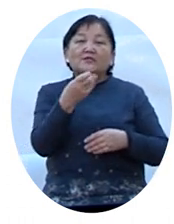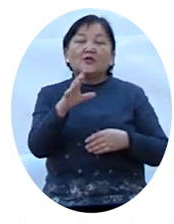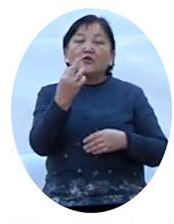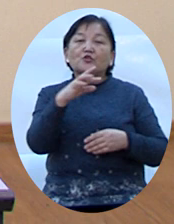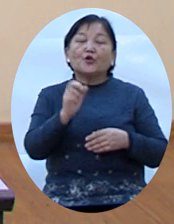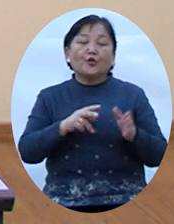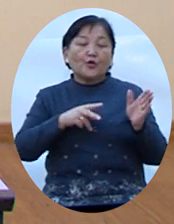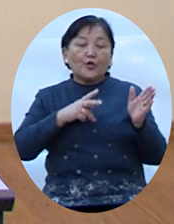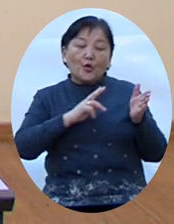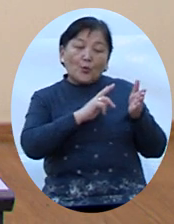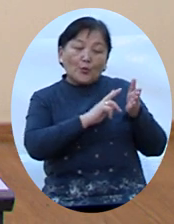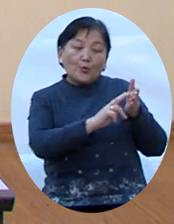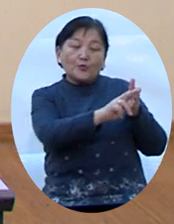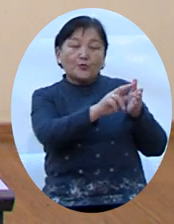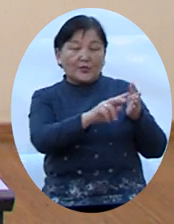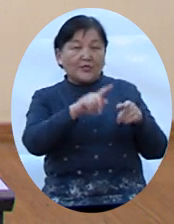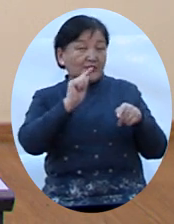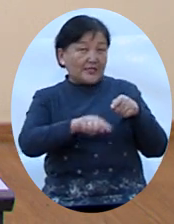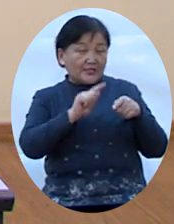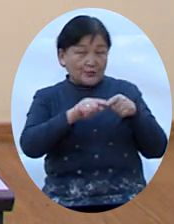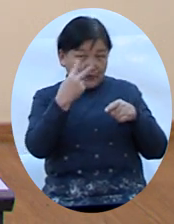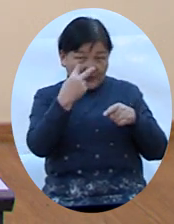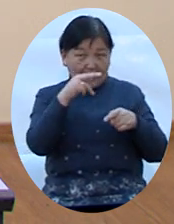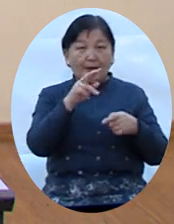хэсгийг индикатор ашиглан шалгая.